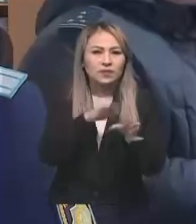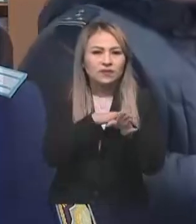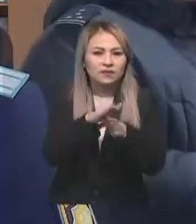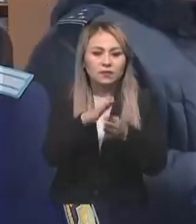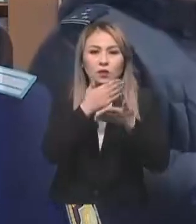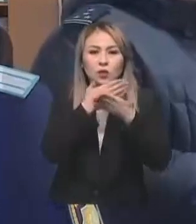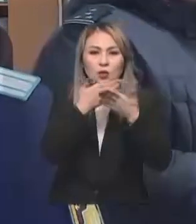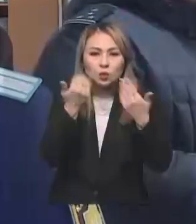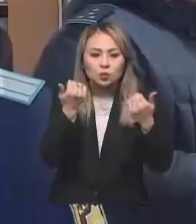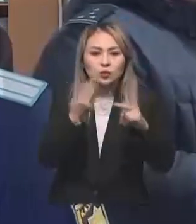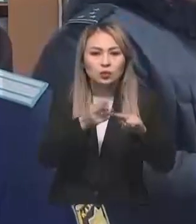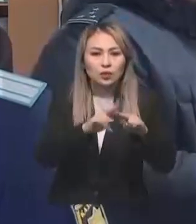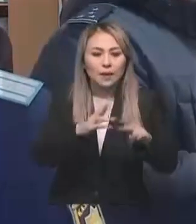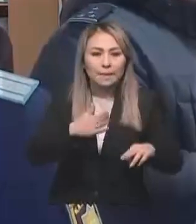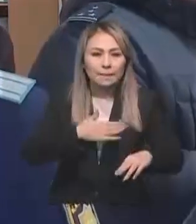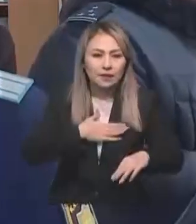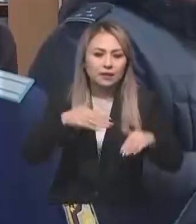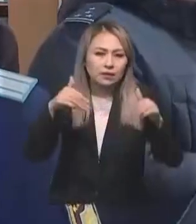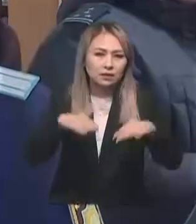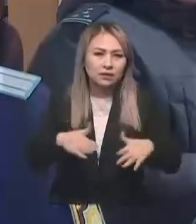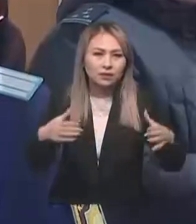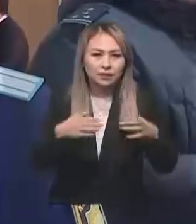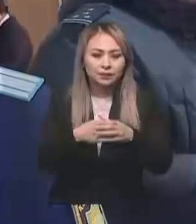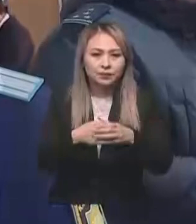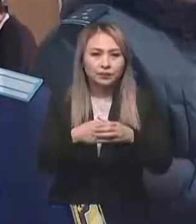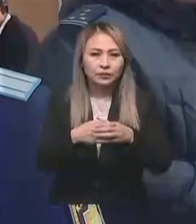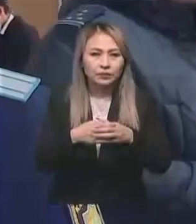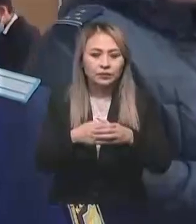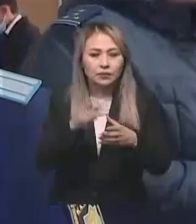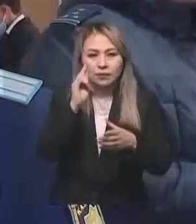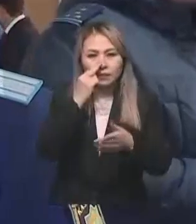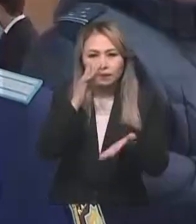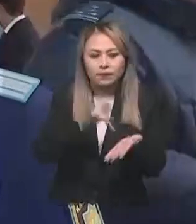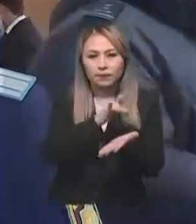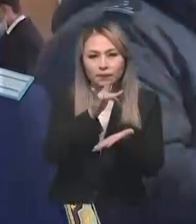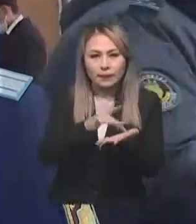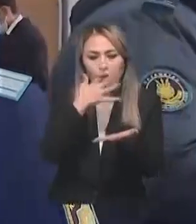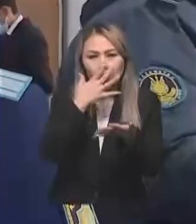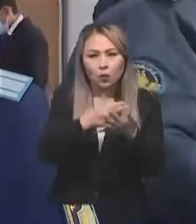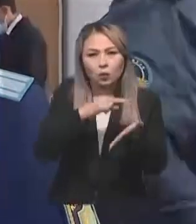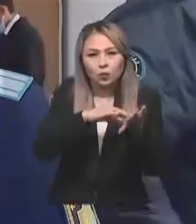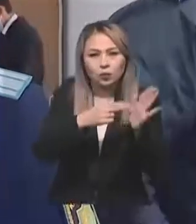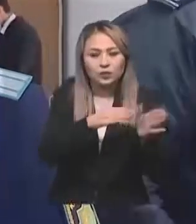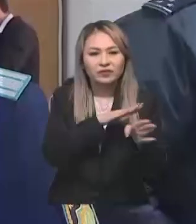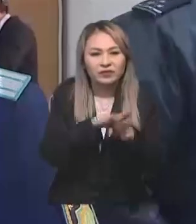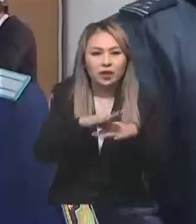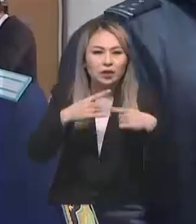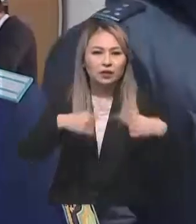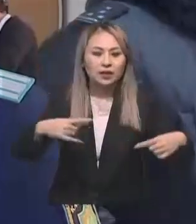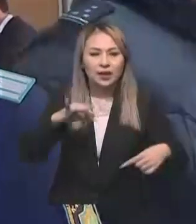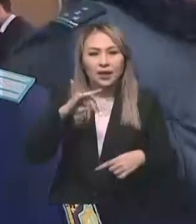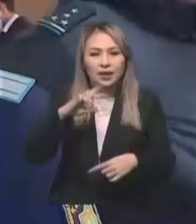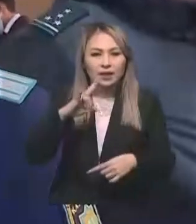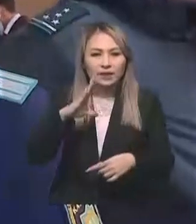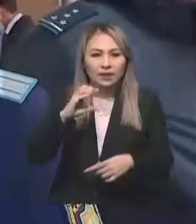әкеп соғады. Біз сондықтан бұл іс-шараға бүгін Шымкент қаласында өз жобаларын іске асырып жатқан түрлі инвесторлар бар.